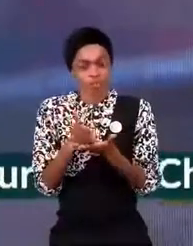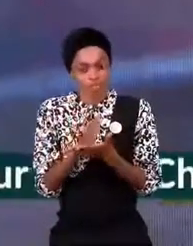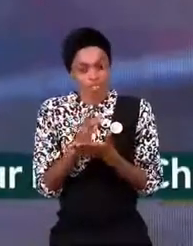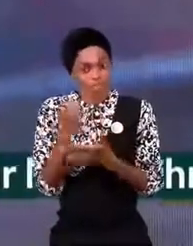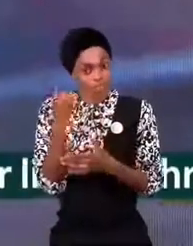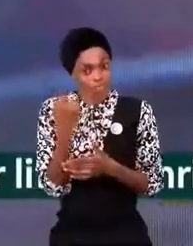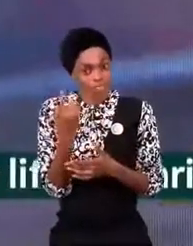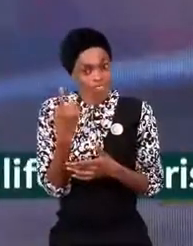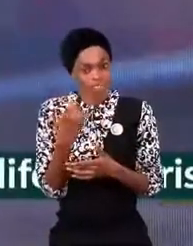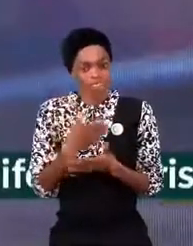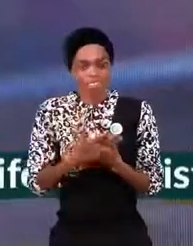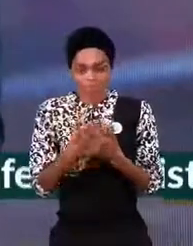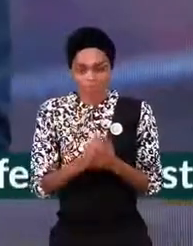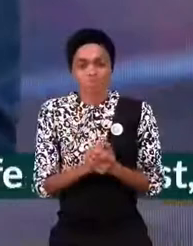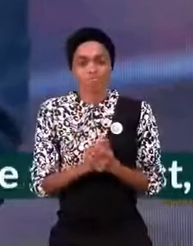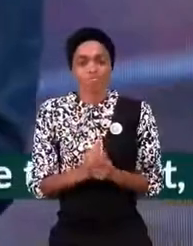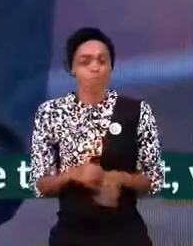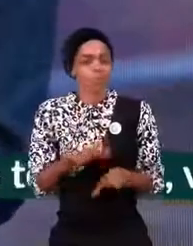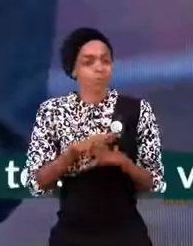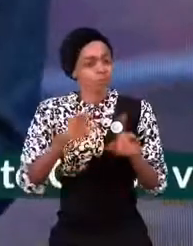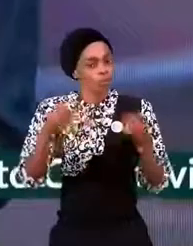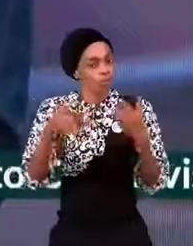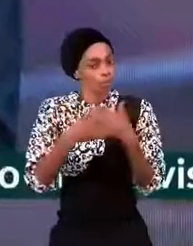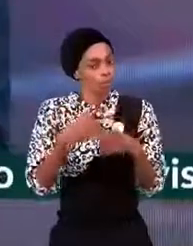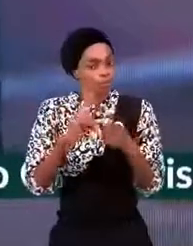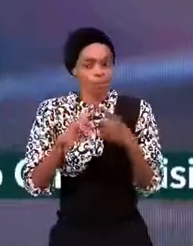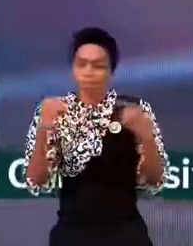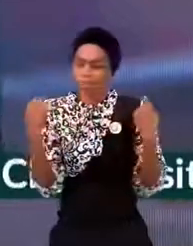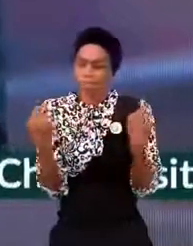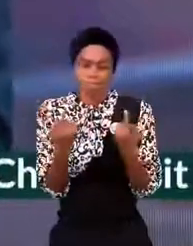et encouragez-les au moment de la prière